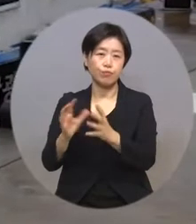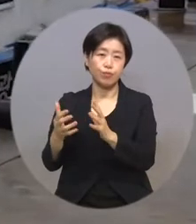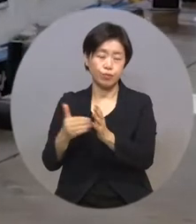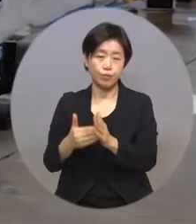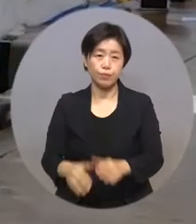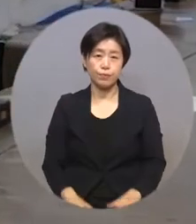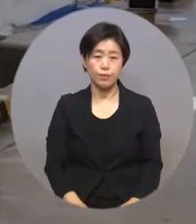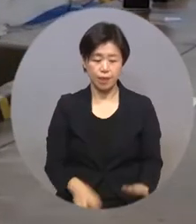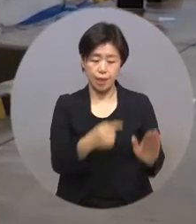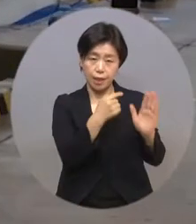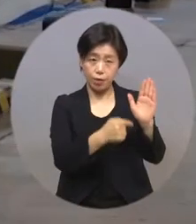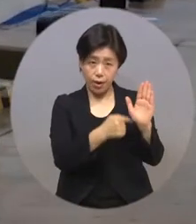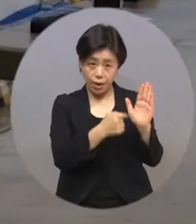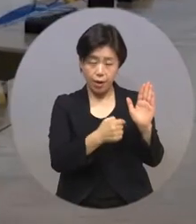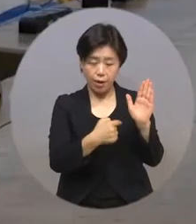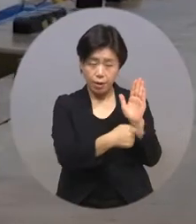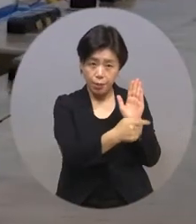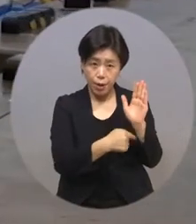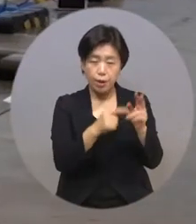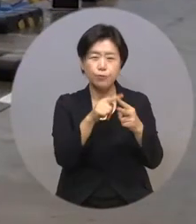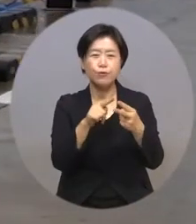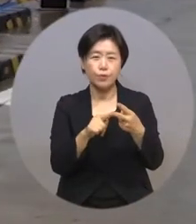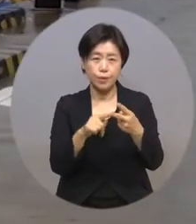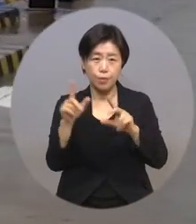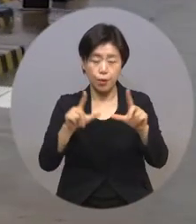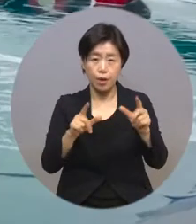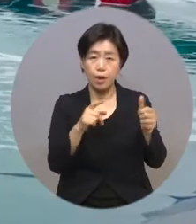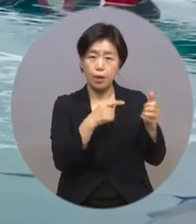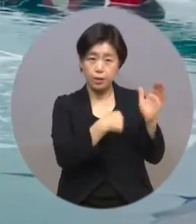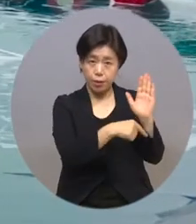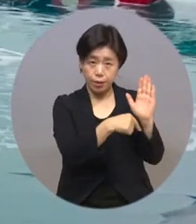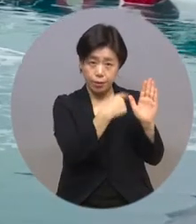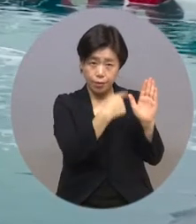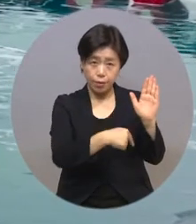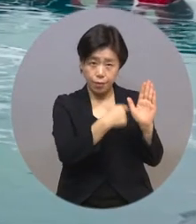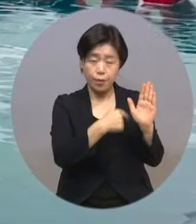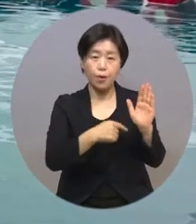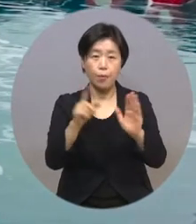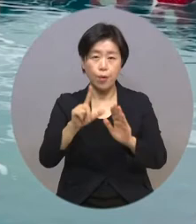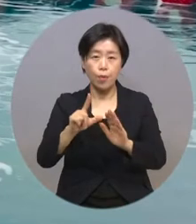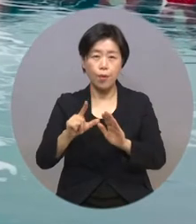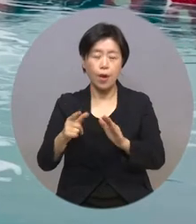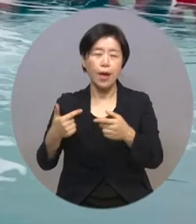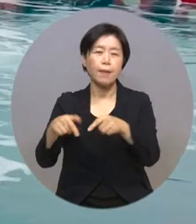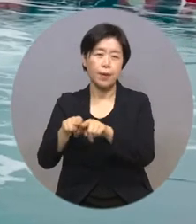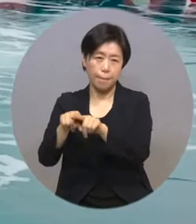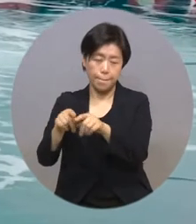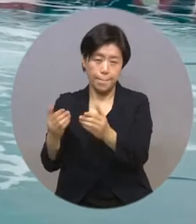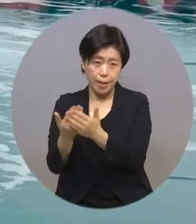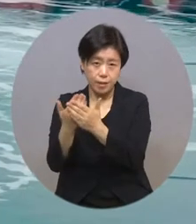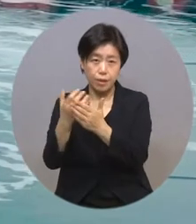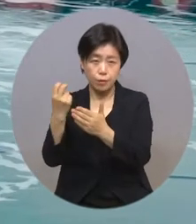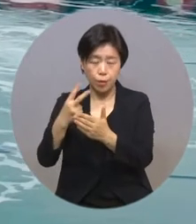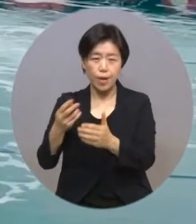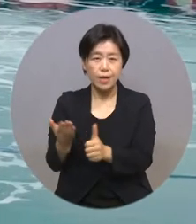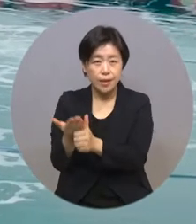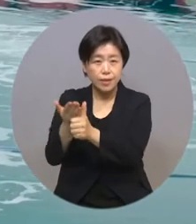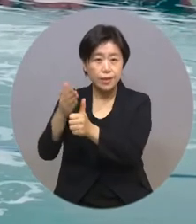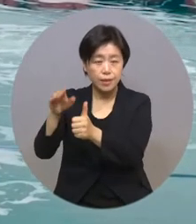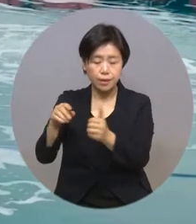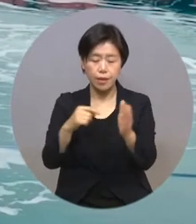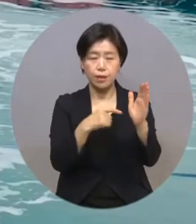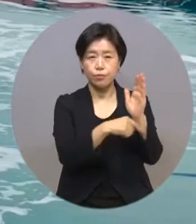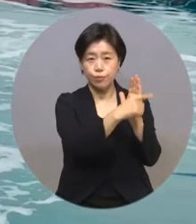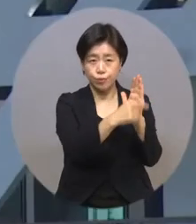서해안형과 남해안형으로 나눠 서해안형은 공존형 어선업 모델과 양식업 모델로 개발하고 남해안형은